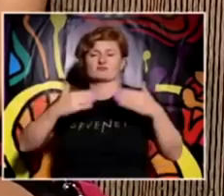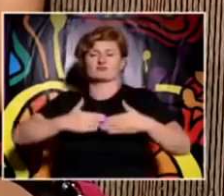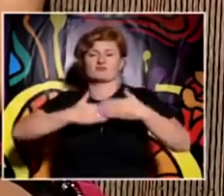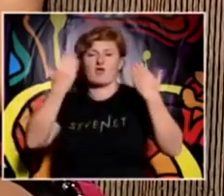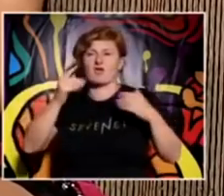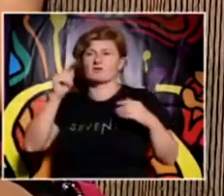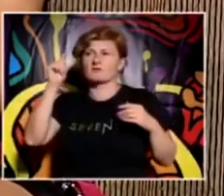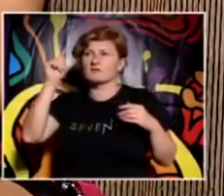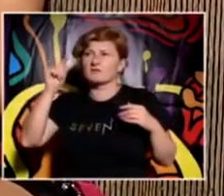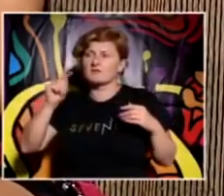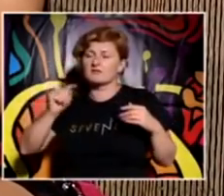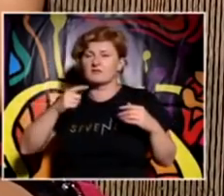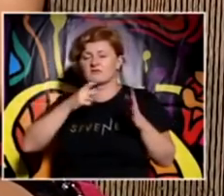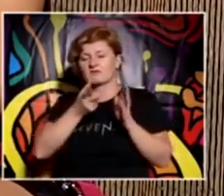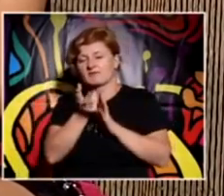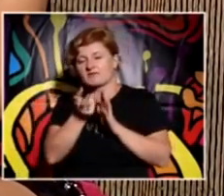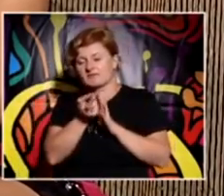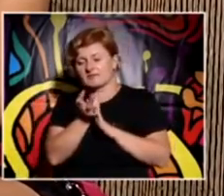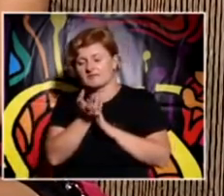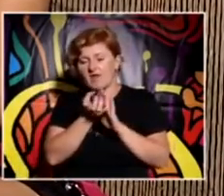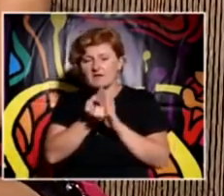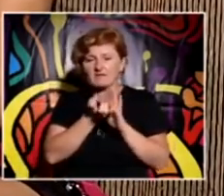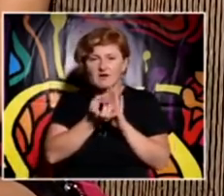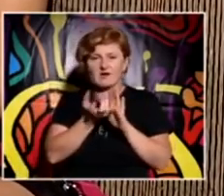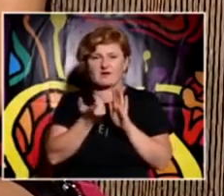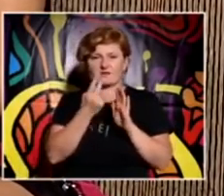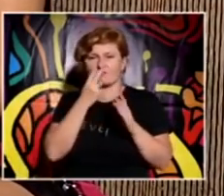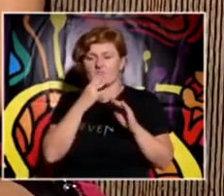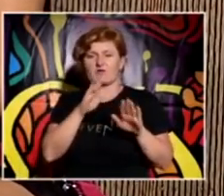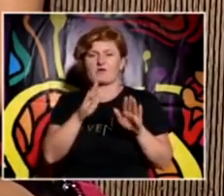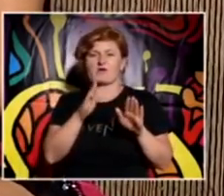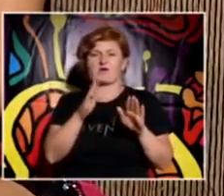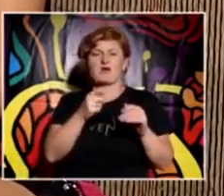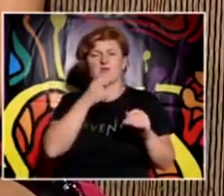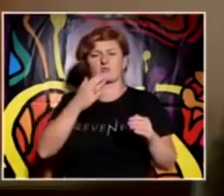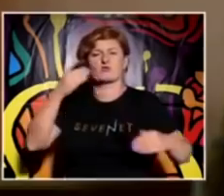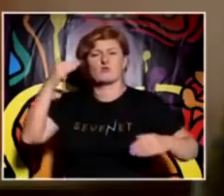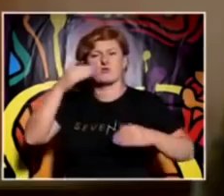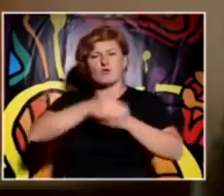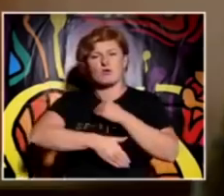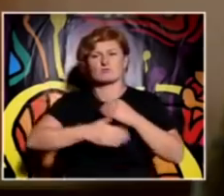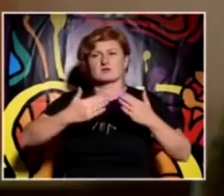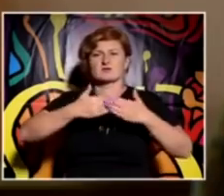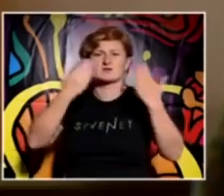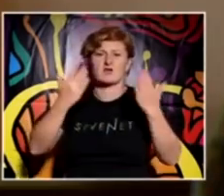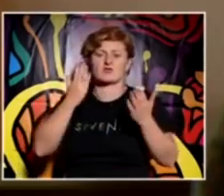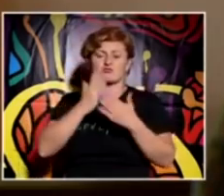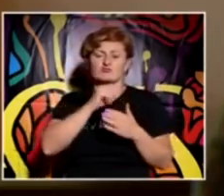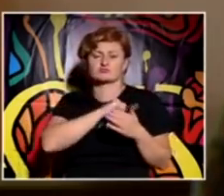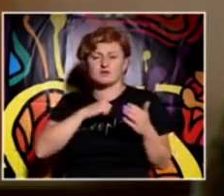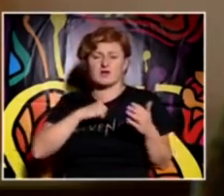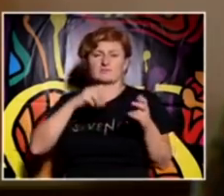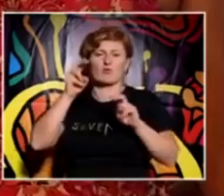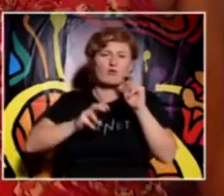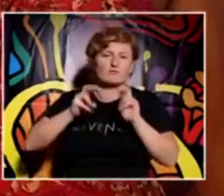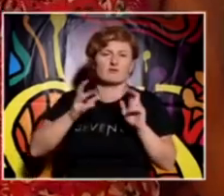na tym, żeby nagrać, pokazać coś, ale powiedzmy sobie szczerze, że jednak koniec dnia, kiedy już jesteśmy sami zamknięci w